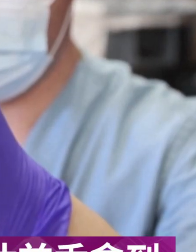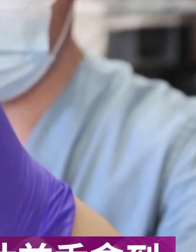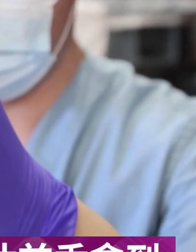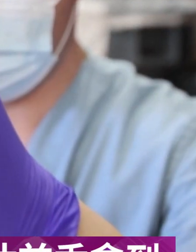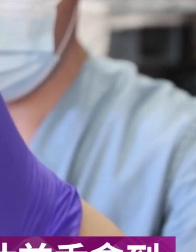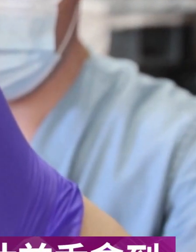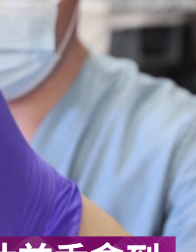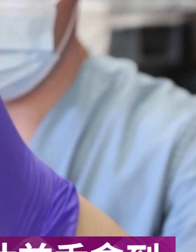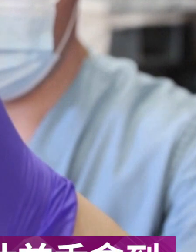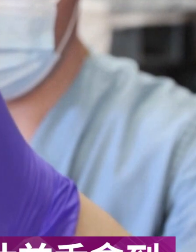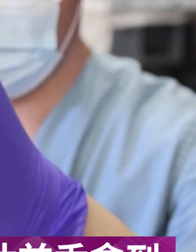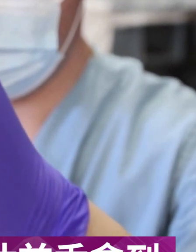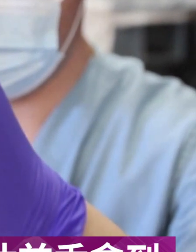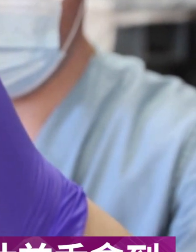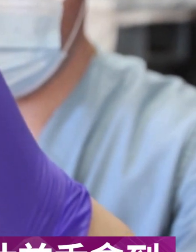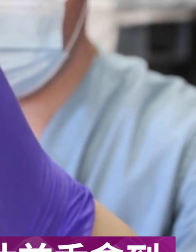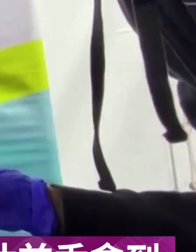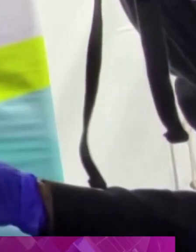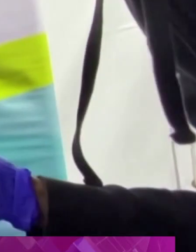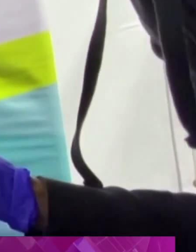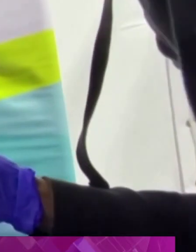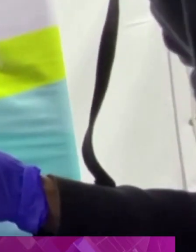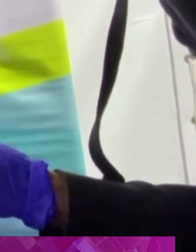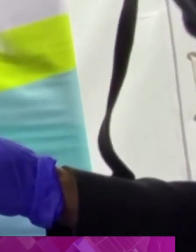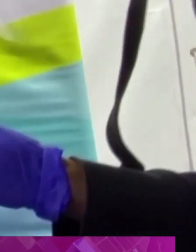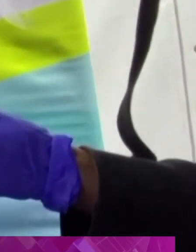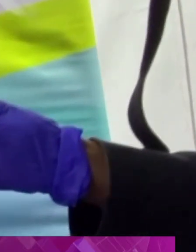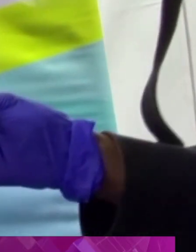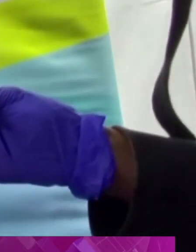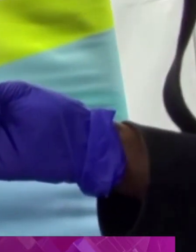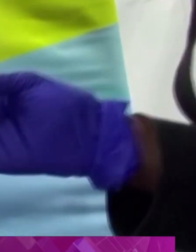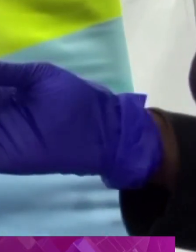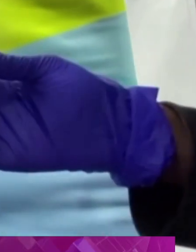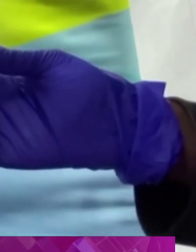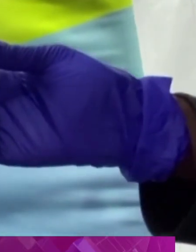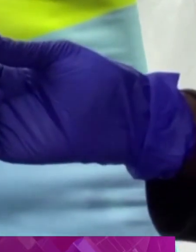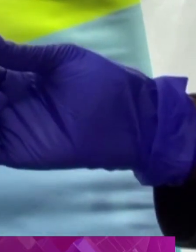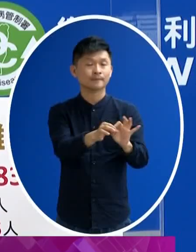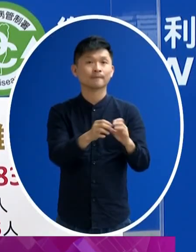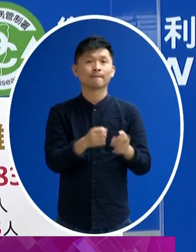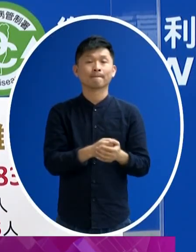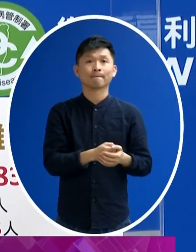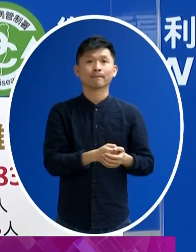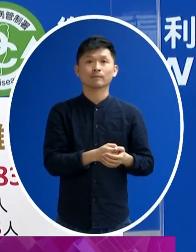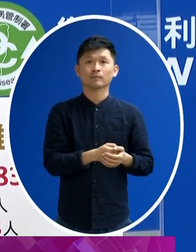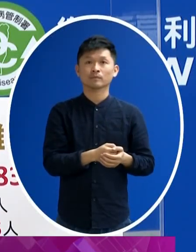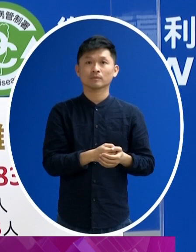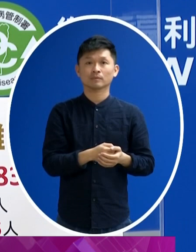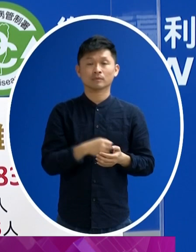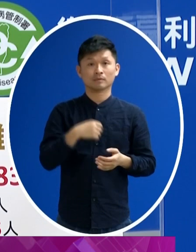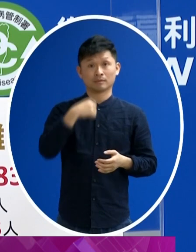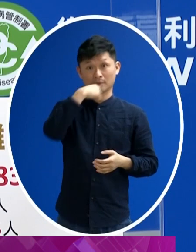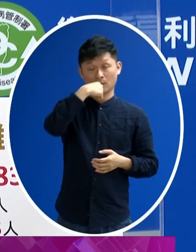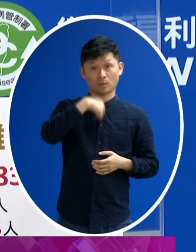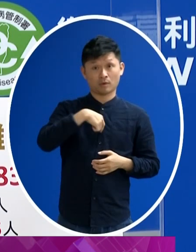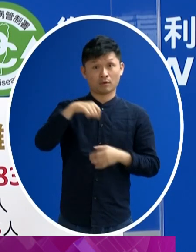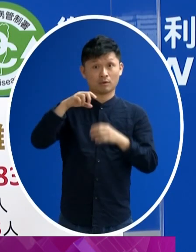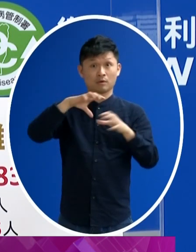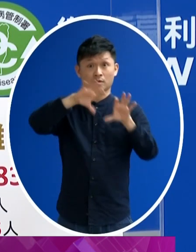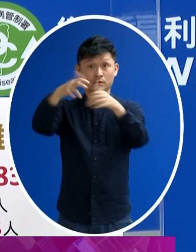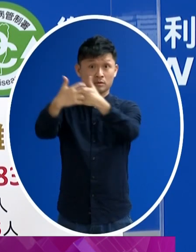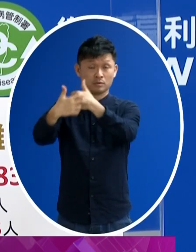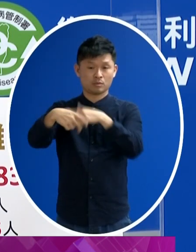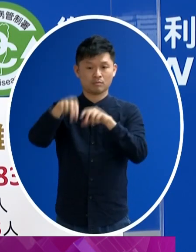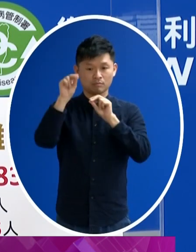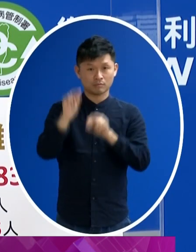挥中心这样回应： 大概嘛，在第一季底哈，这些所有它陆陆续续，因为我们跟他有订有合约在，